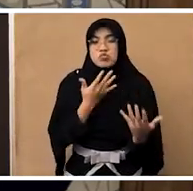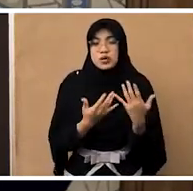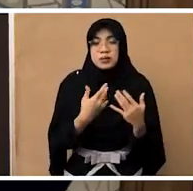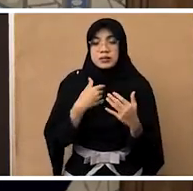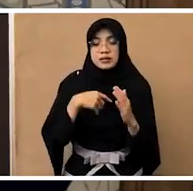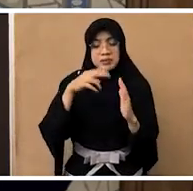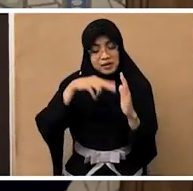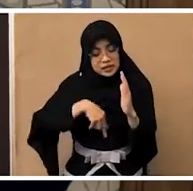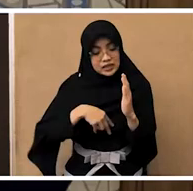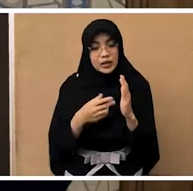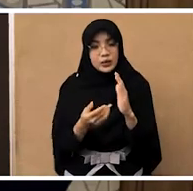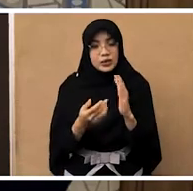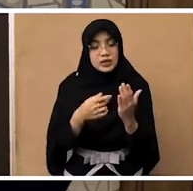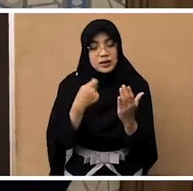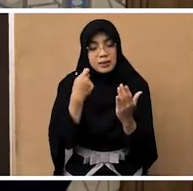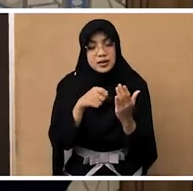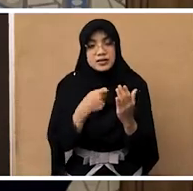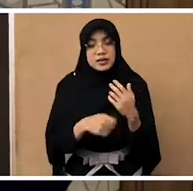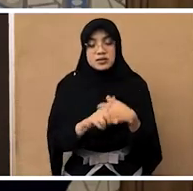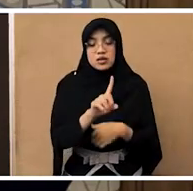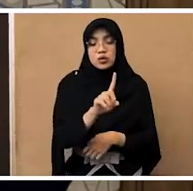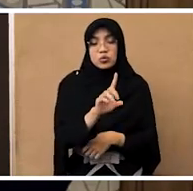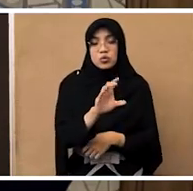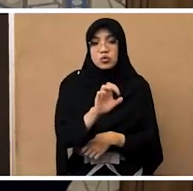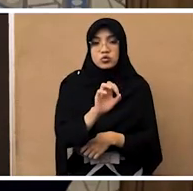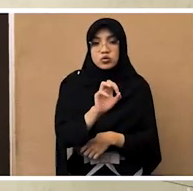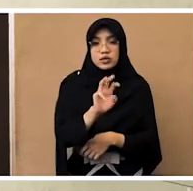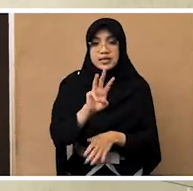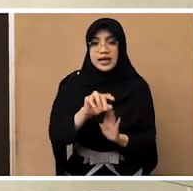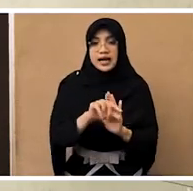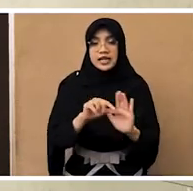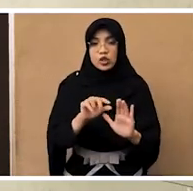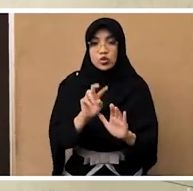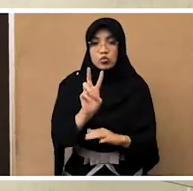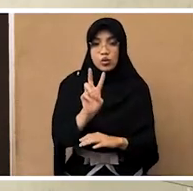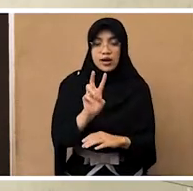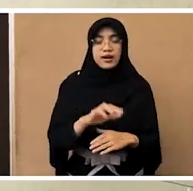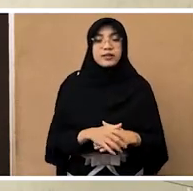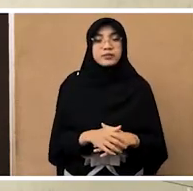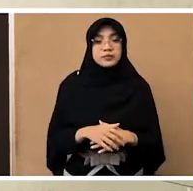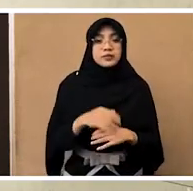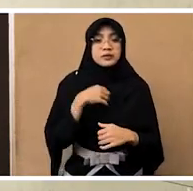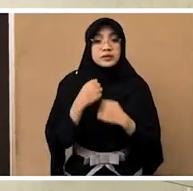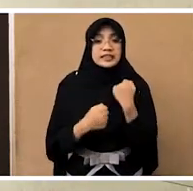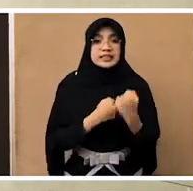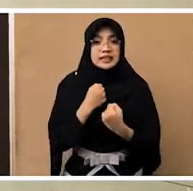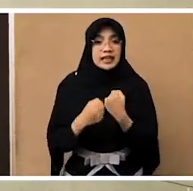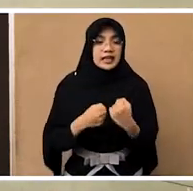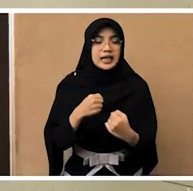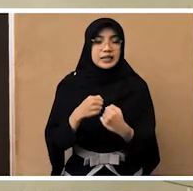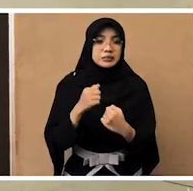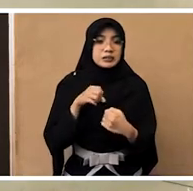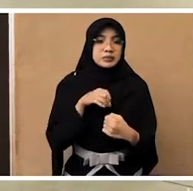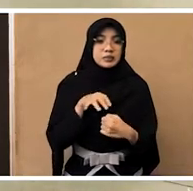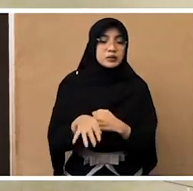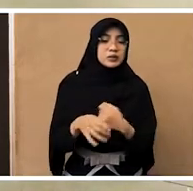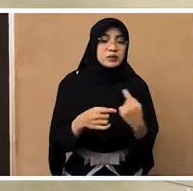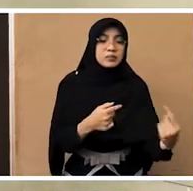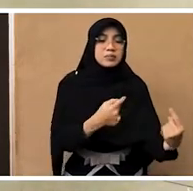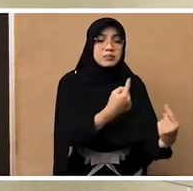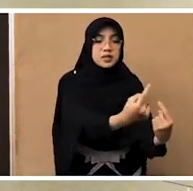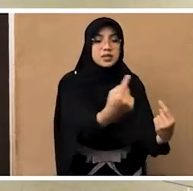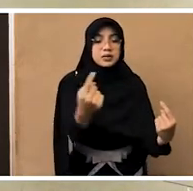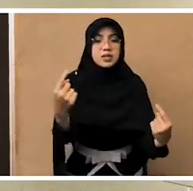bacakan lagi pasalnya itu 103 ayat 2 tindakan yang dapat dikenakan pada setiap orang